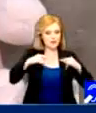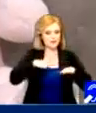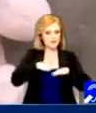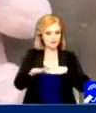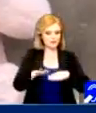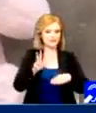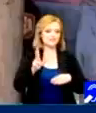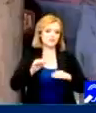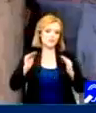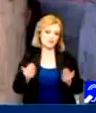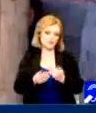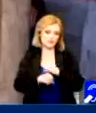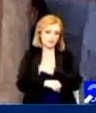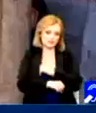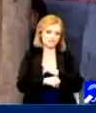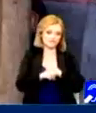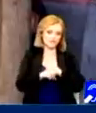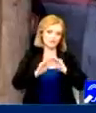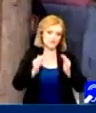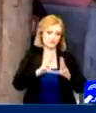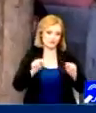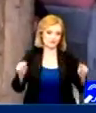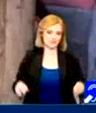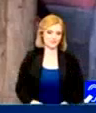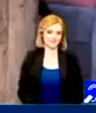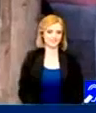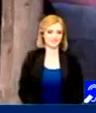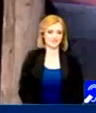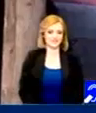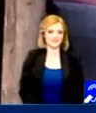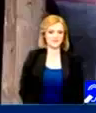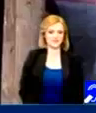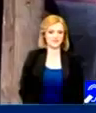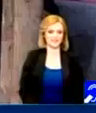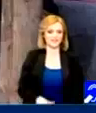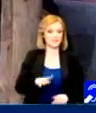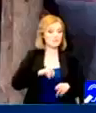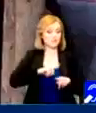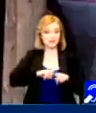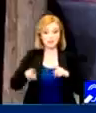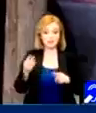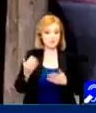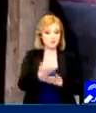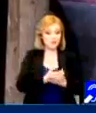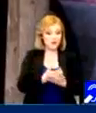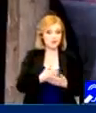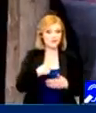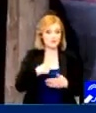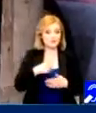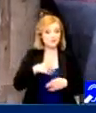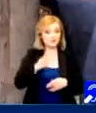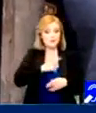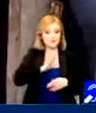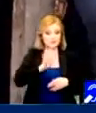mai puțin norocoși. Au fost foarte receptivi, chiar nu m-am așteptat. S-a strâns foarte repede atât suma